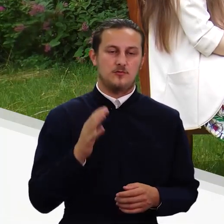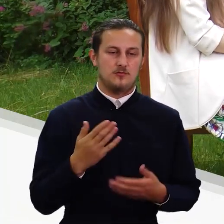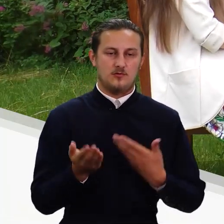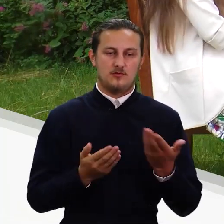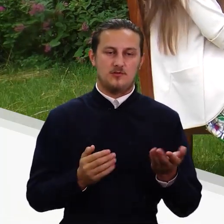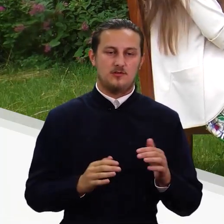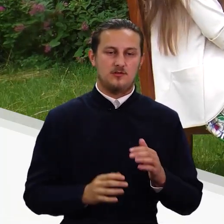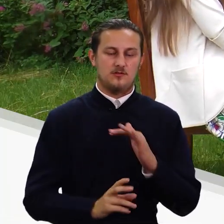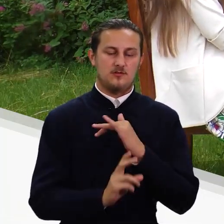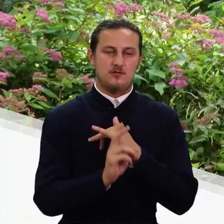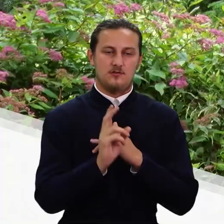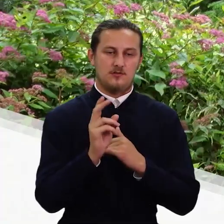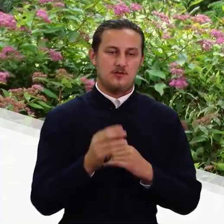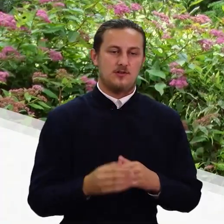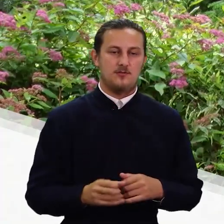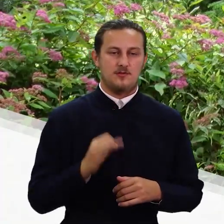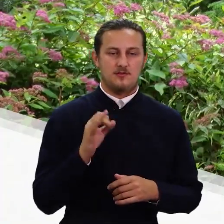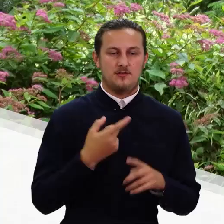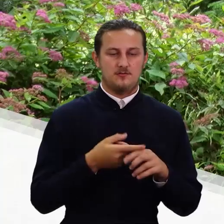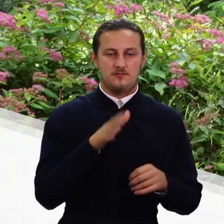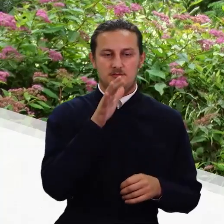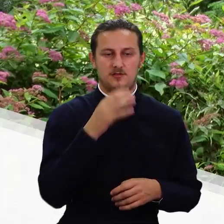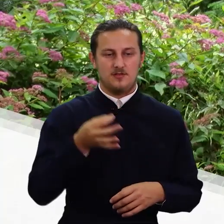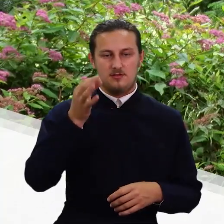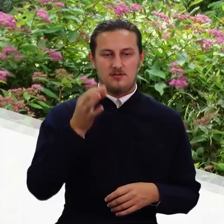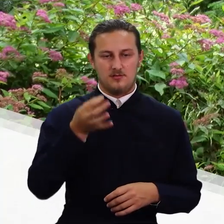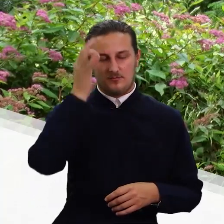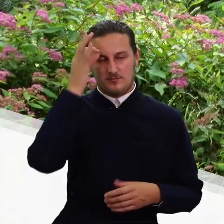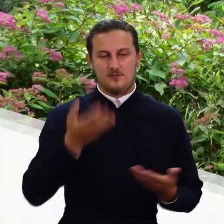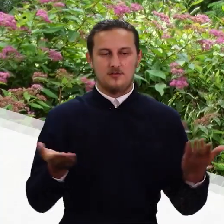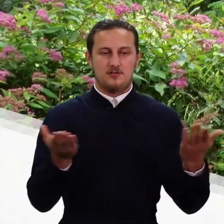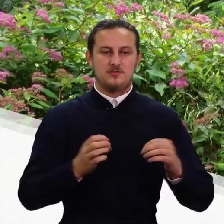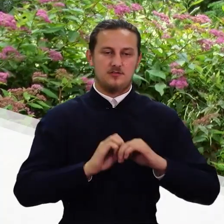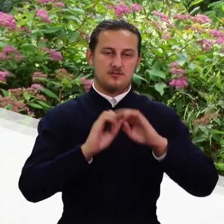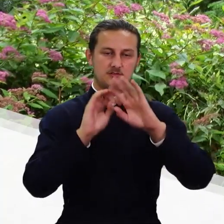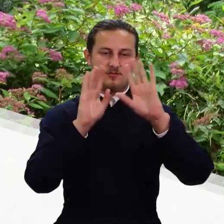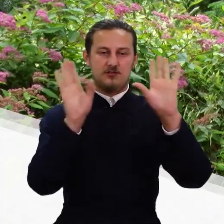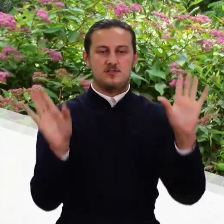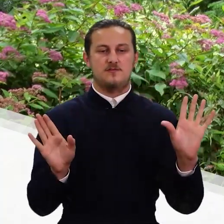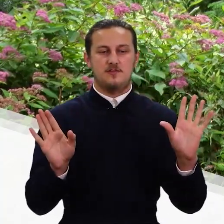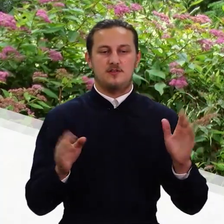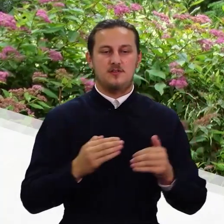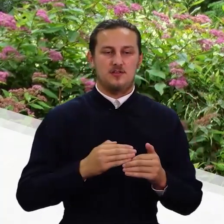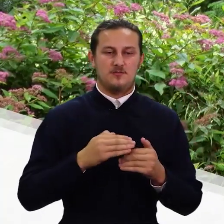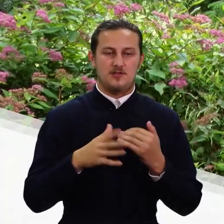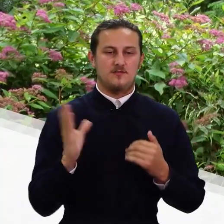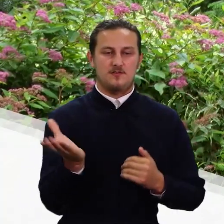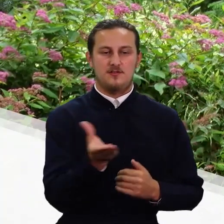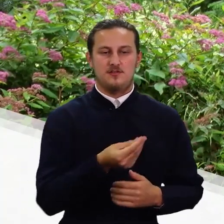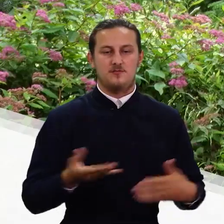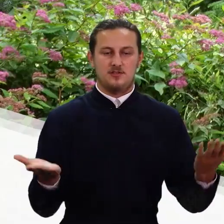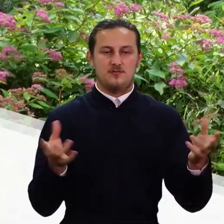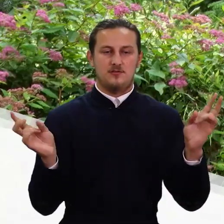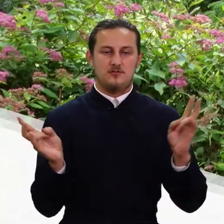ти знаходиш свого святого вже в дорослому житті, в честь якого ти хрещений, це перша сторона. Передусім, ти повинен щодня до